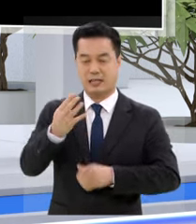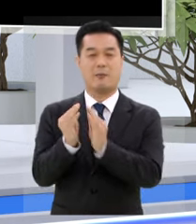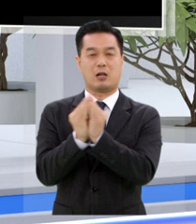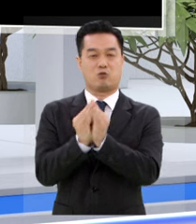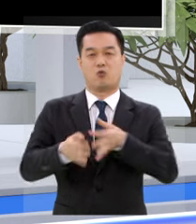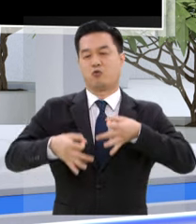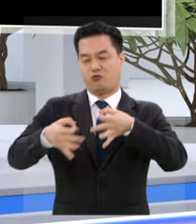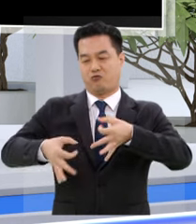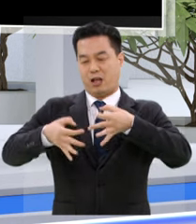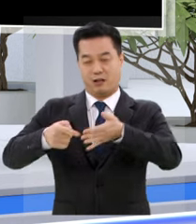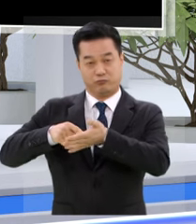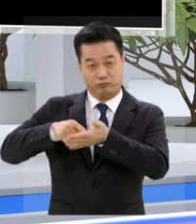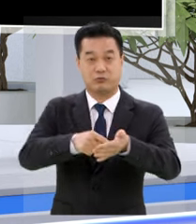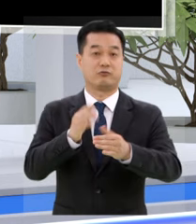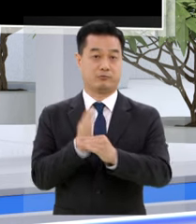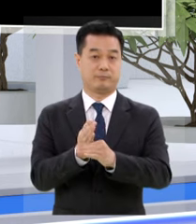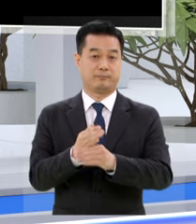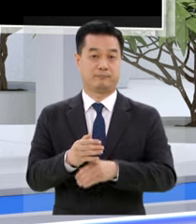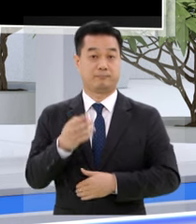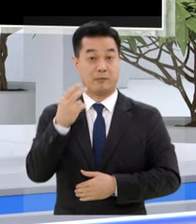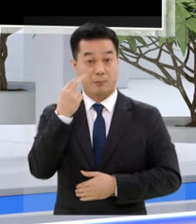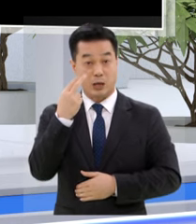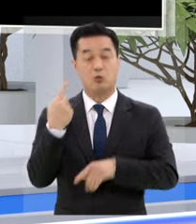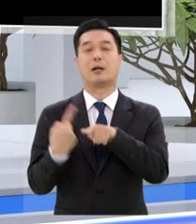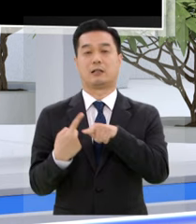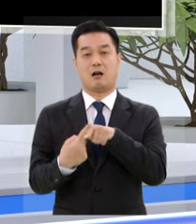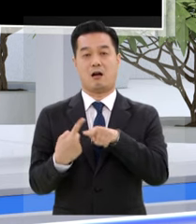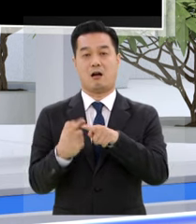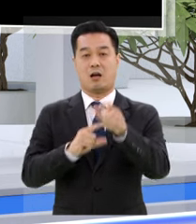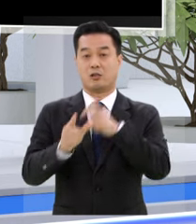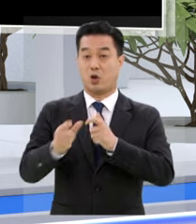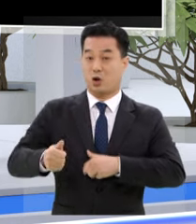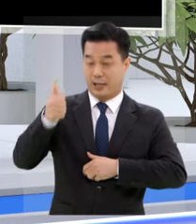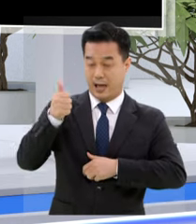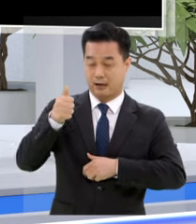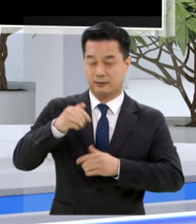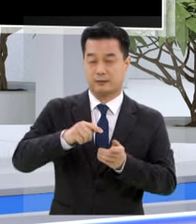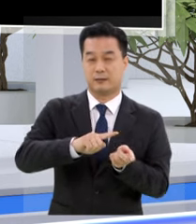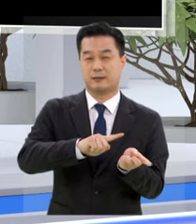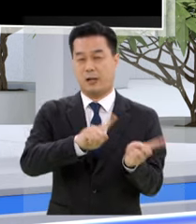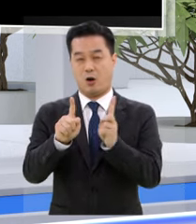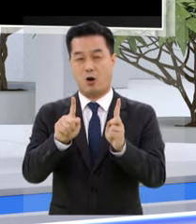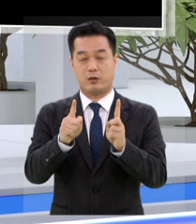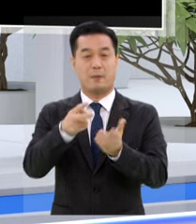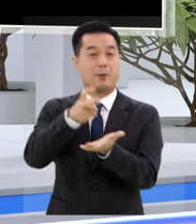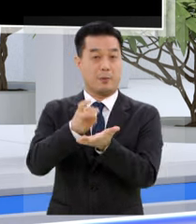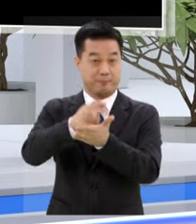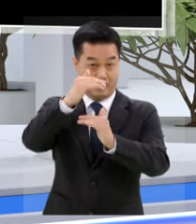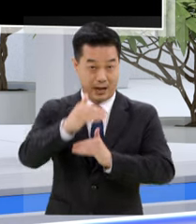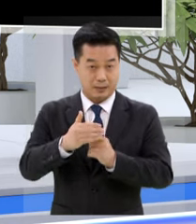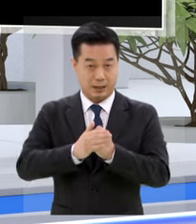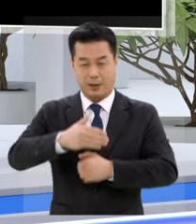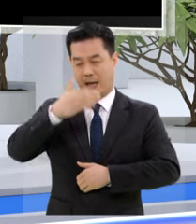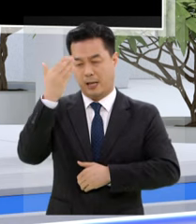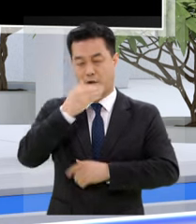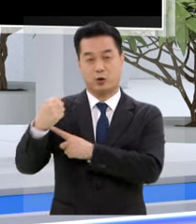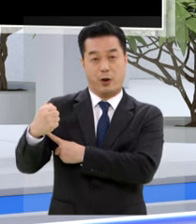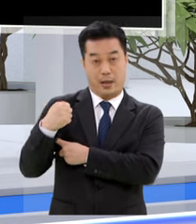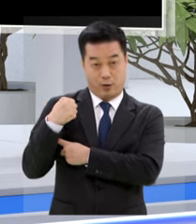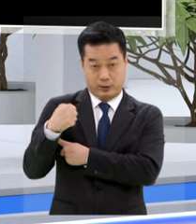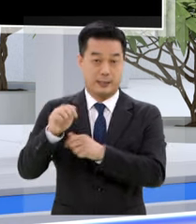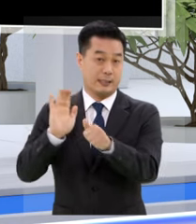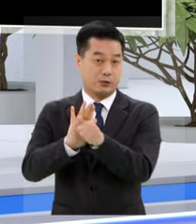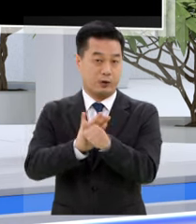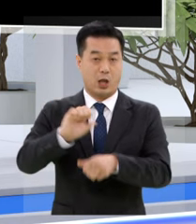추진하고 있습니다 미국 역시 더 나은 재건 법안을 통해 청정에너지 분야에 대한 지원을